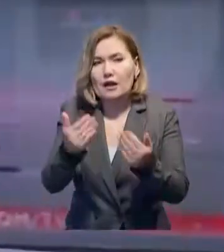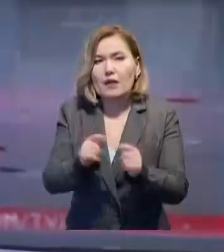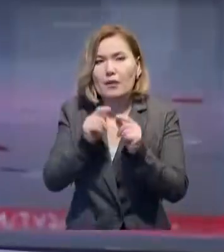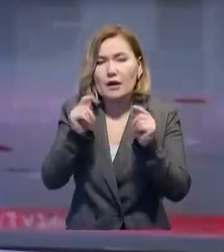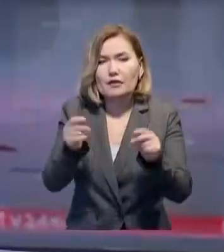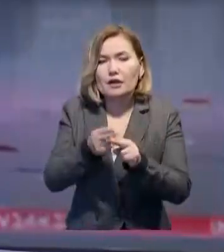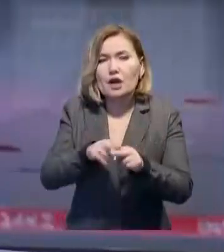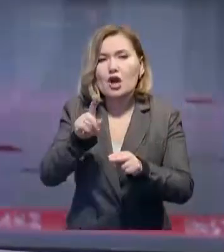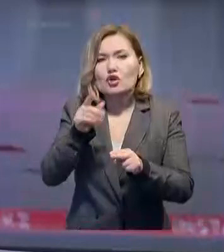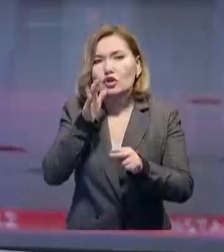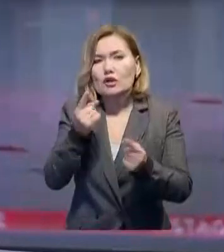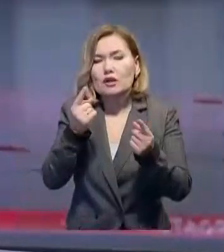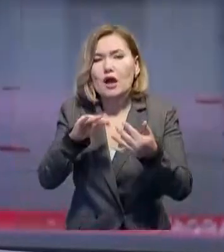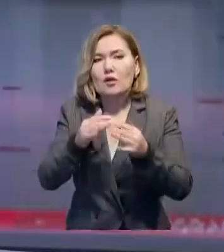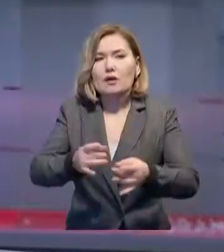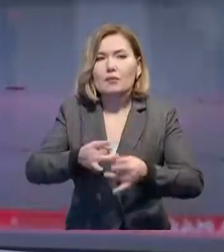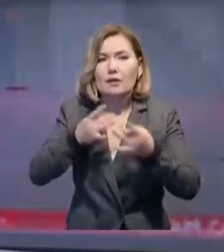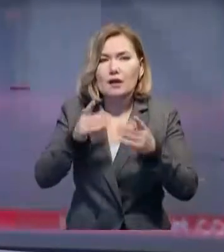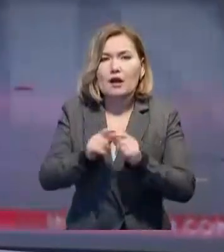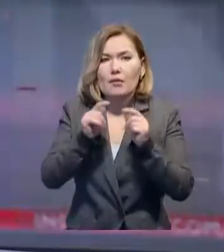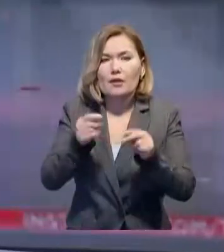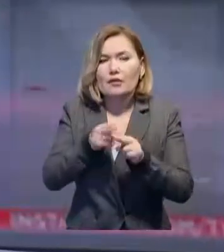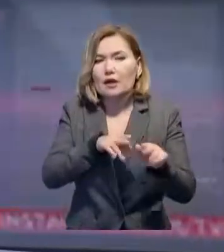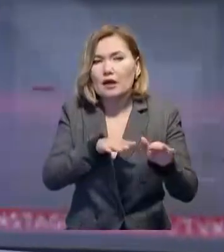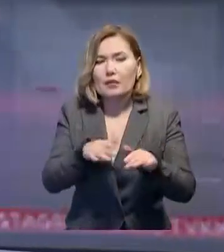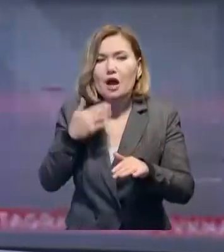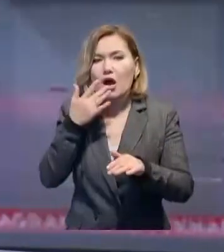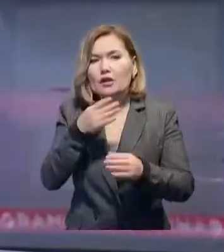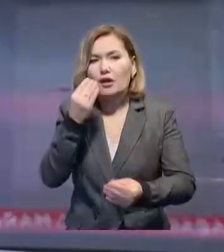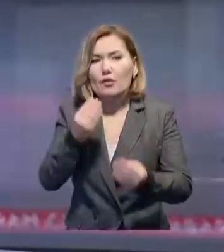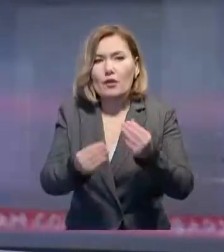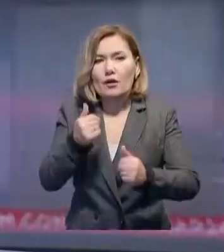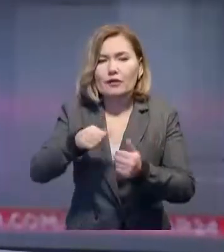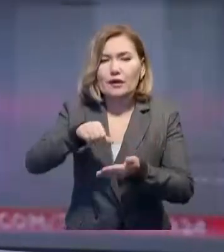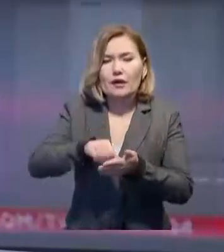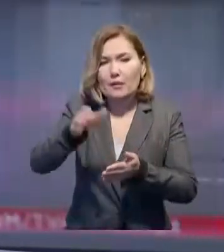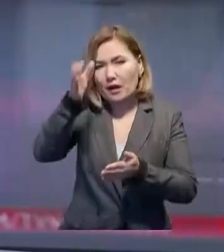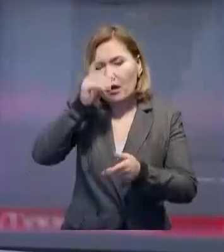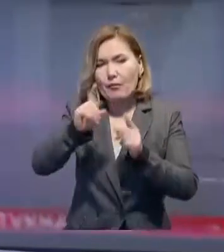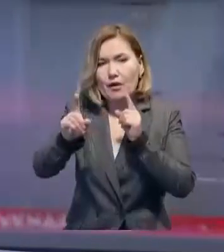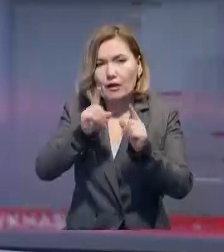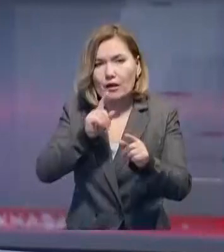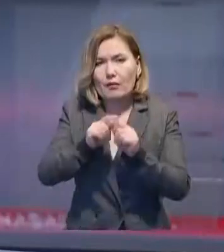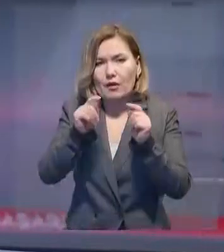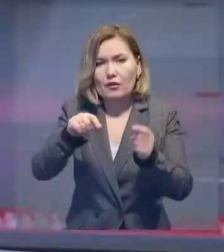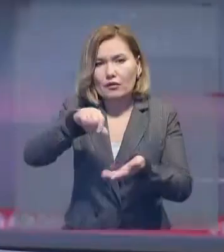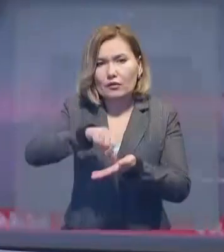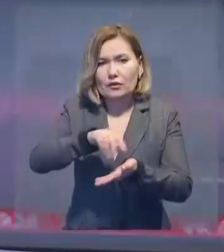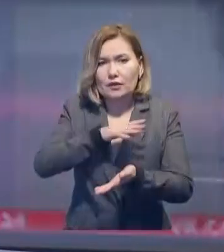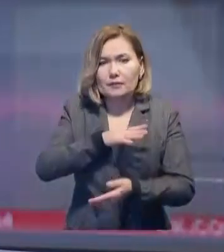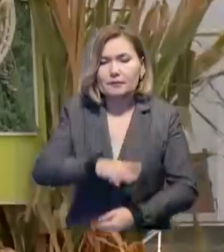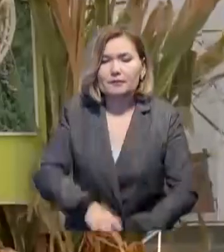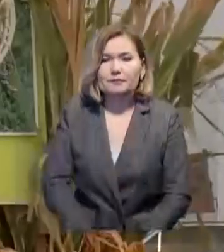жылдық мерейтойы кең көлемде тойланды. Шара аясында түрлі ұлттық ойындар ұйымдастырылып, ғылыми конференция өтті.